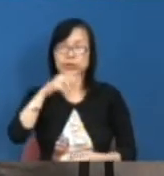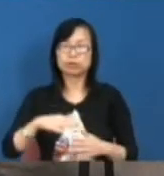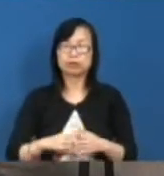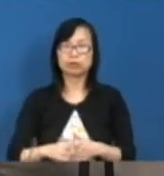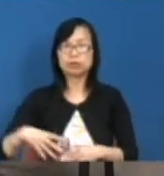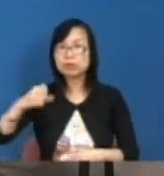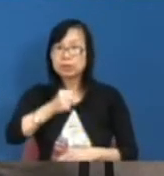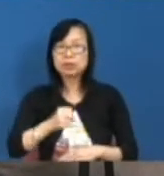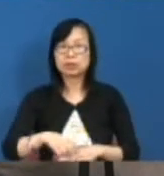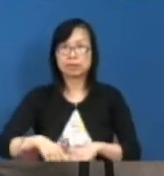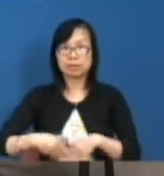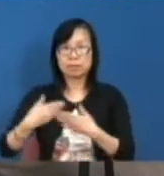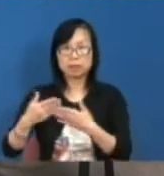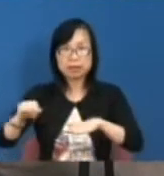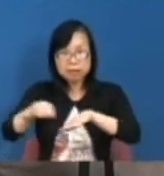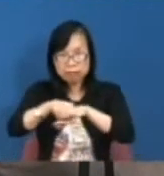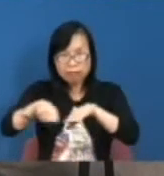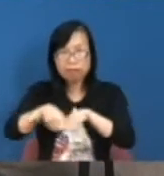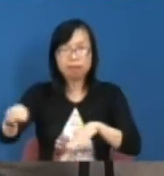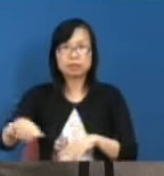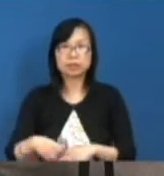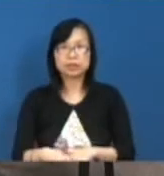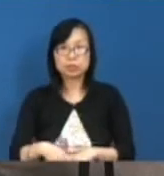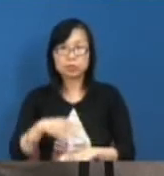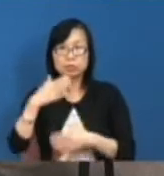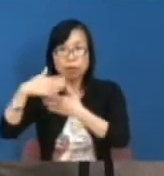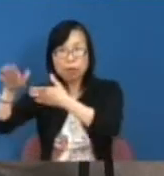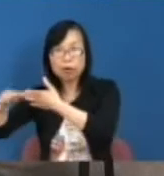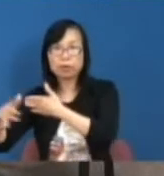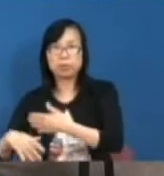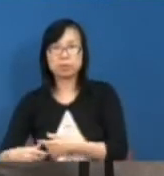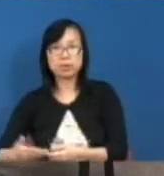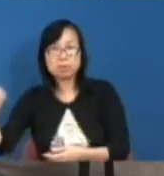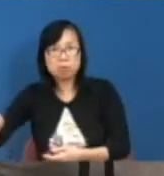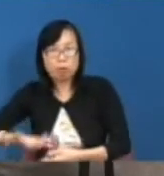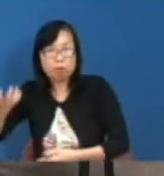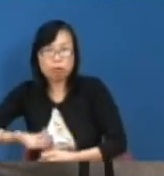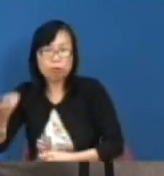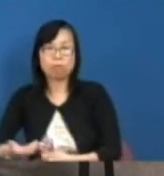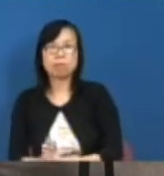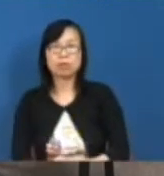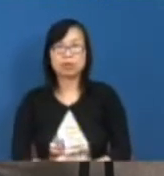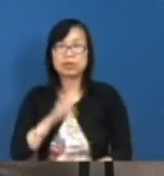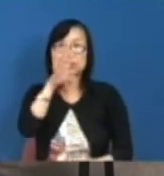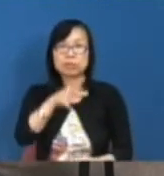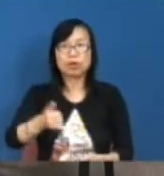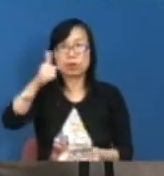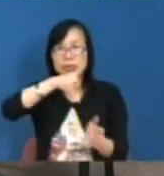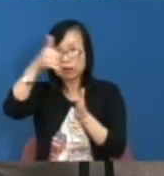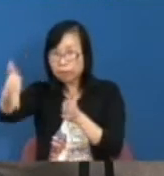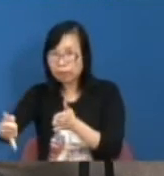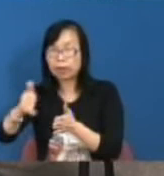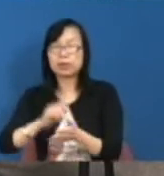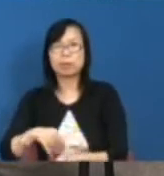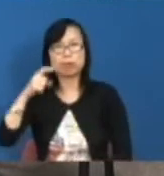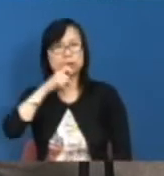啦，有冇俾特權你啊？如果你知道出面群情洶湧，叫得我入去嘅，咁你會唔會 aware？ 即係你會唔會